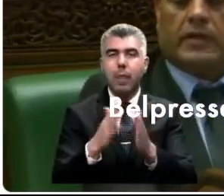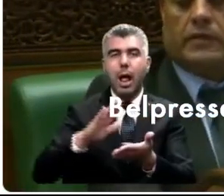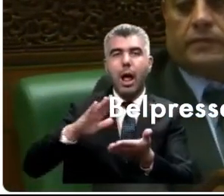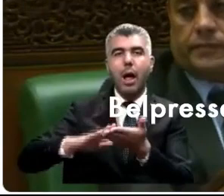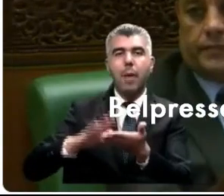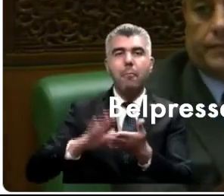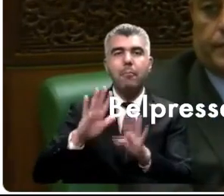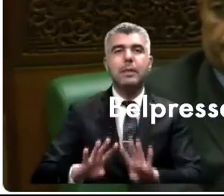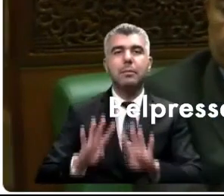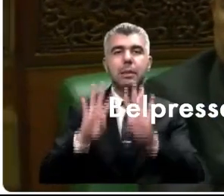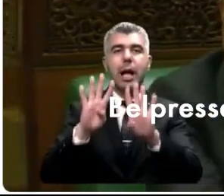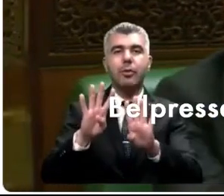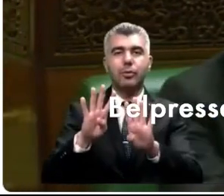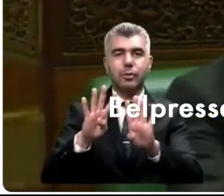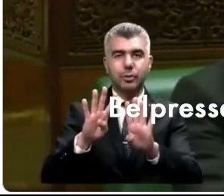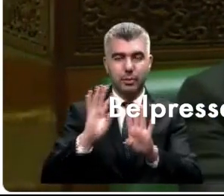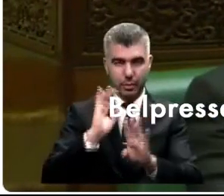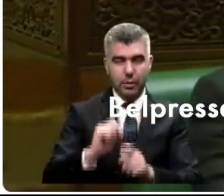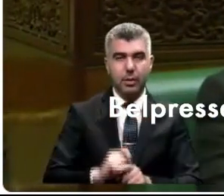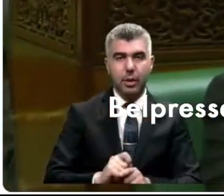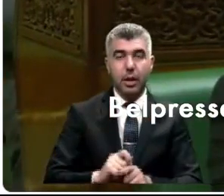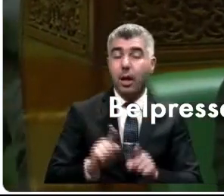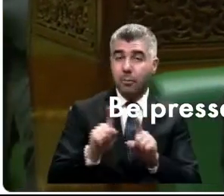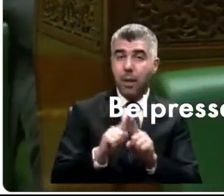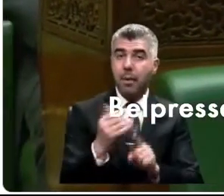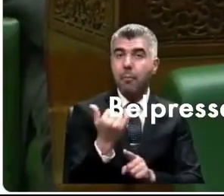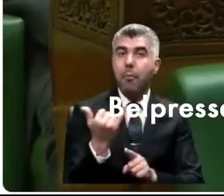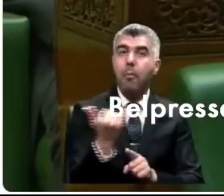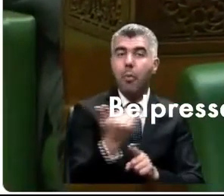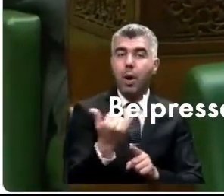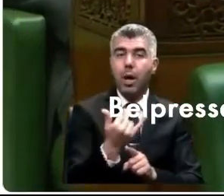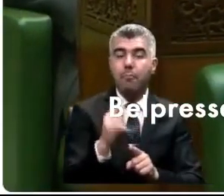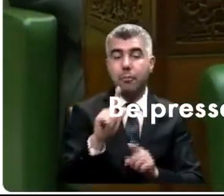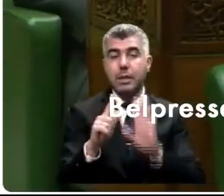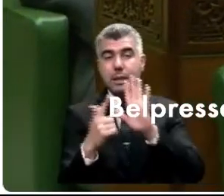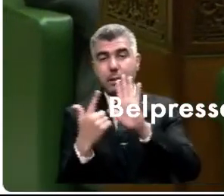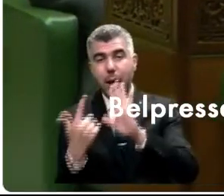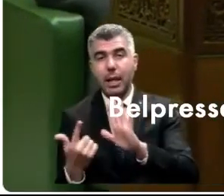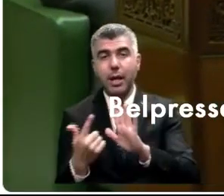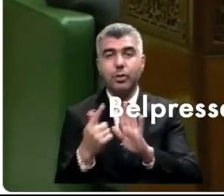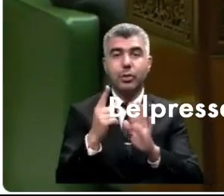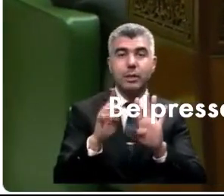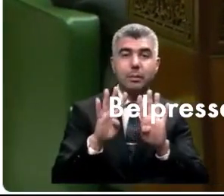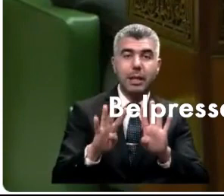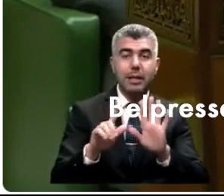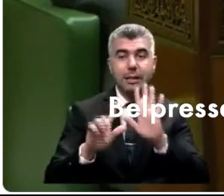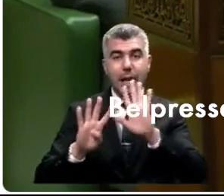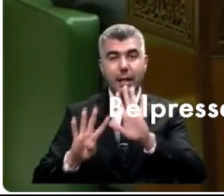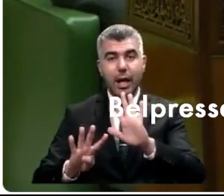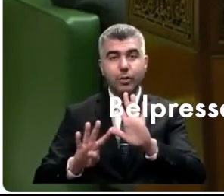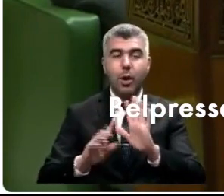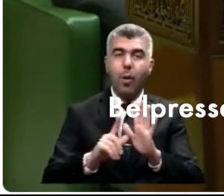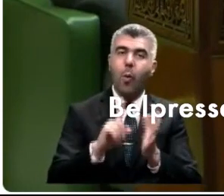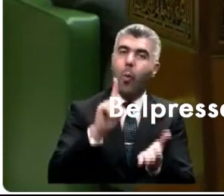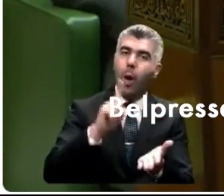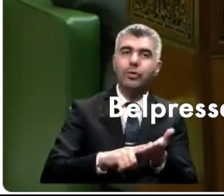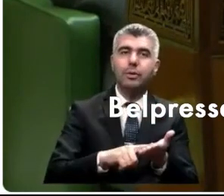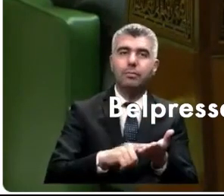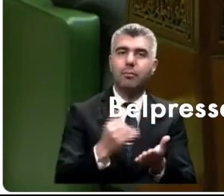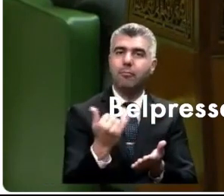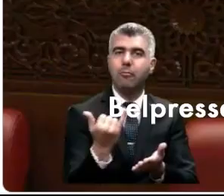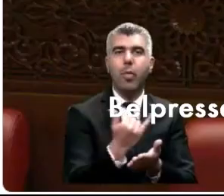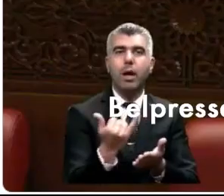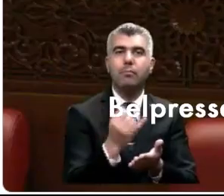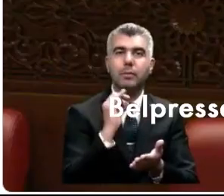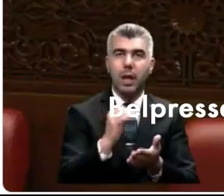وبطبع كنعرف بان لو باساج يعني باش دوز من من 17 ل 19 عام 20 عام كيكون ب لان كيولي عندك حقوق وواجبات وفي الاخير